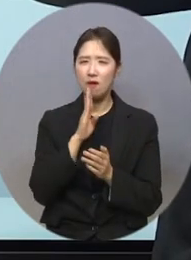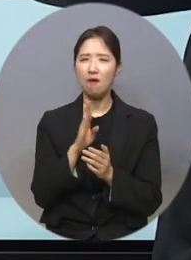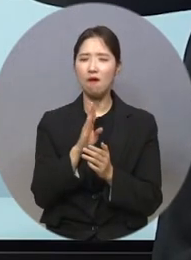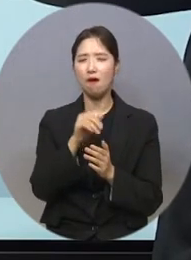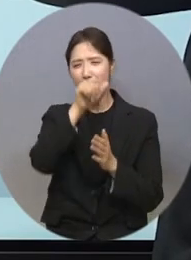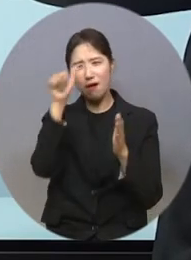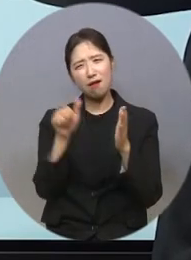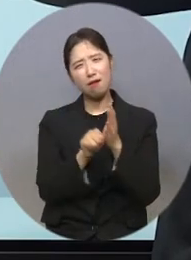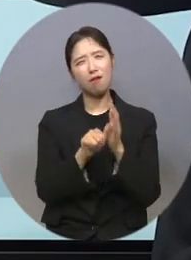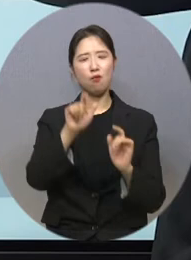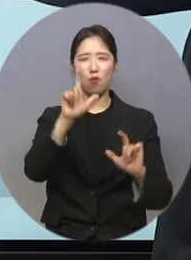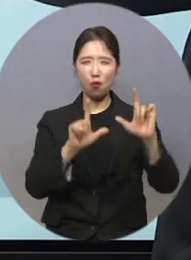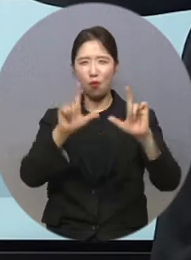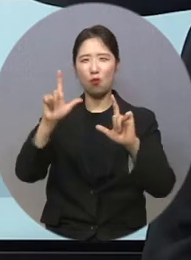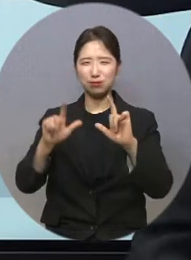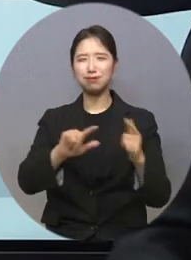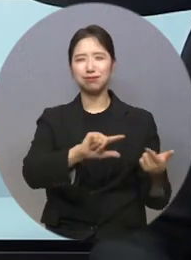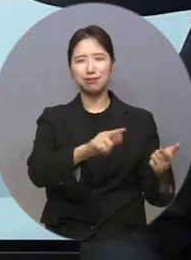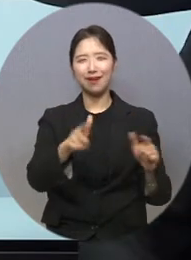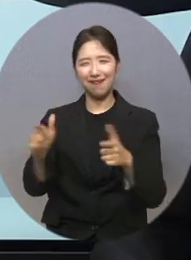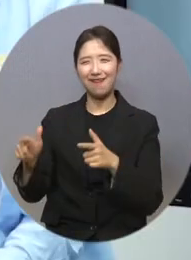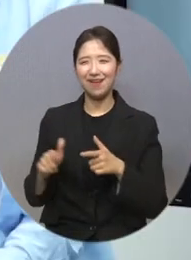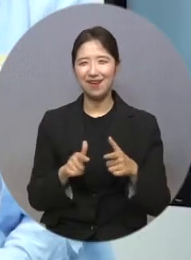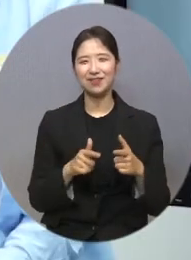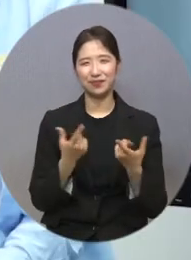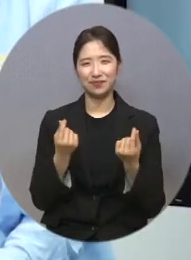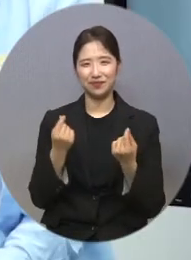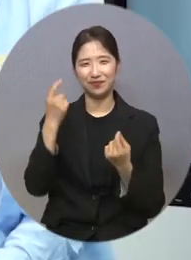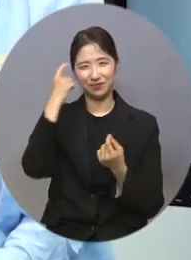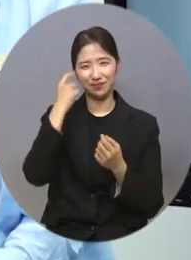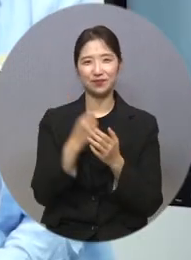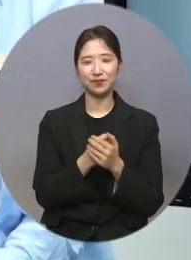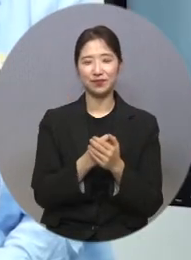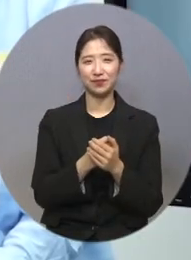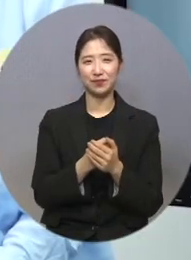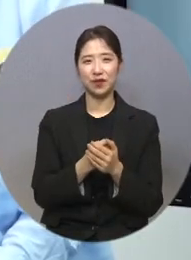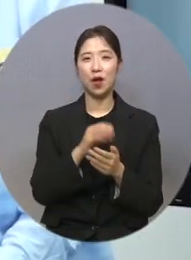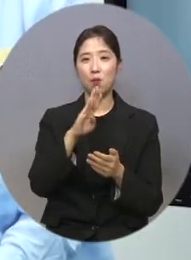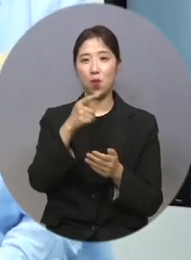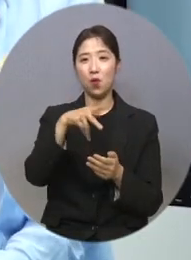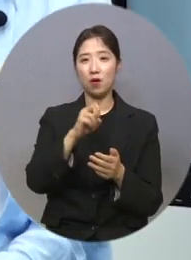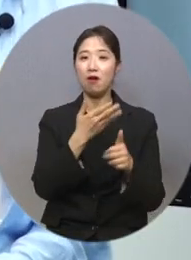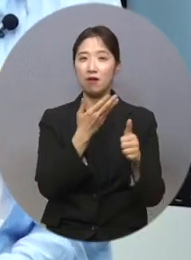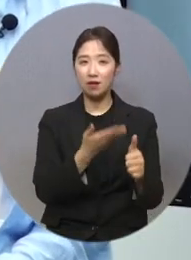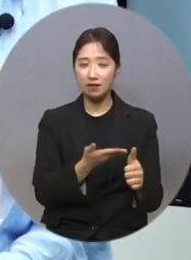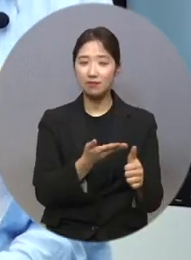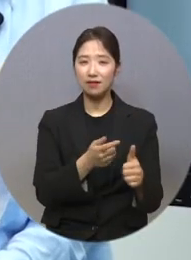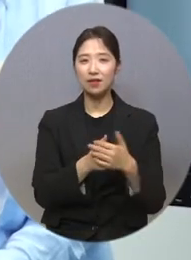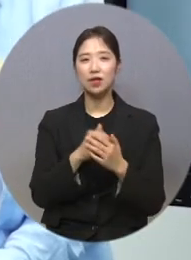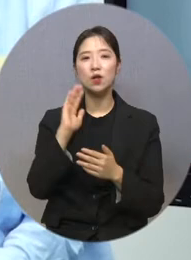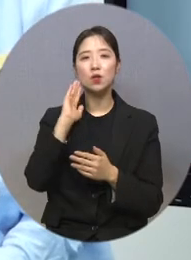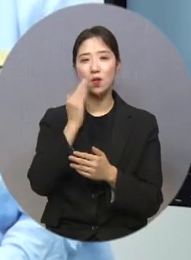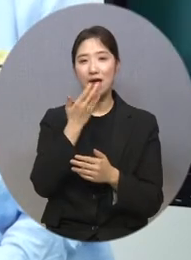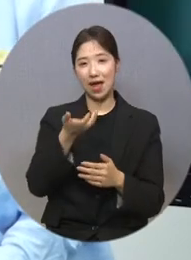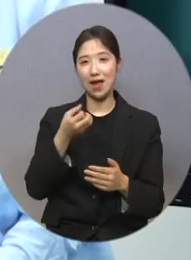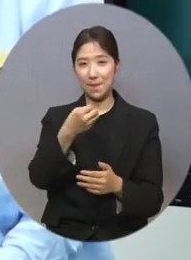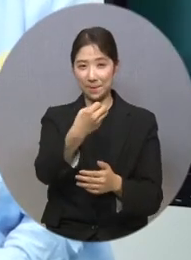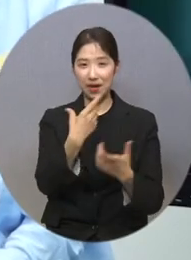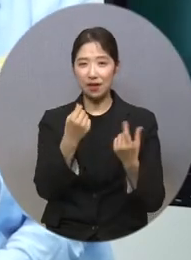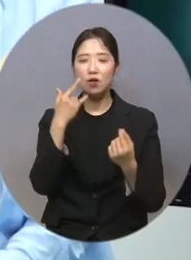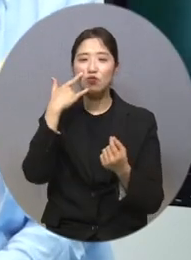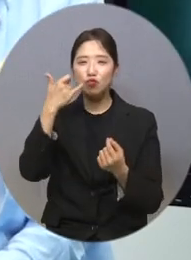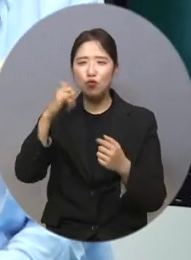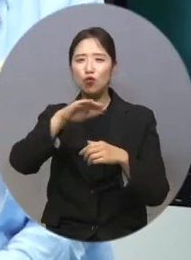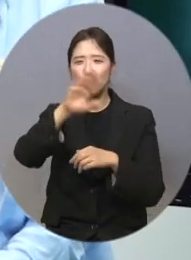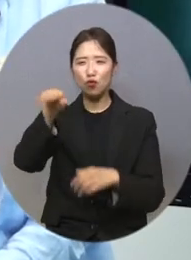삶의 모습이 참 다양하다 그런 생각이 여전히 자꾸 듭니다. 우리 저 보경님 그 농인 아까 이제 말씀 주셨는데